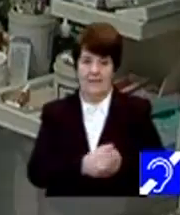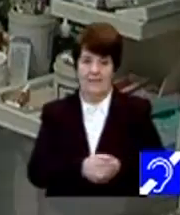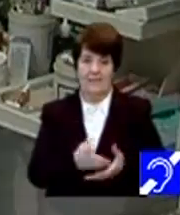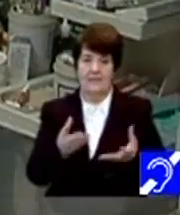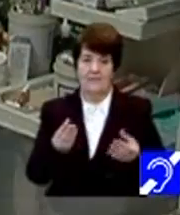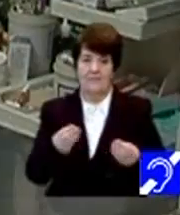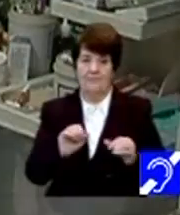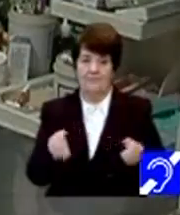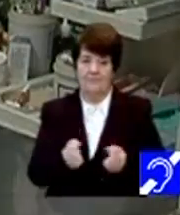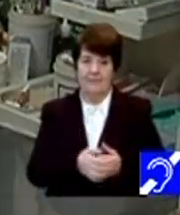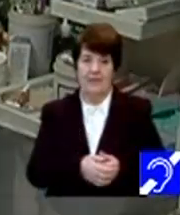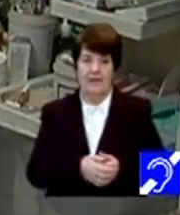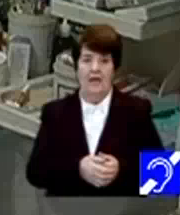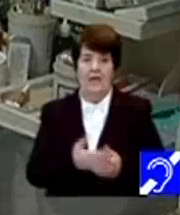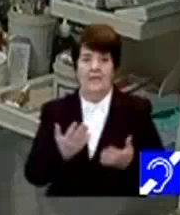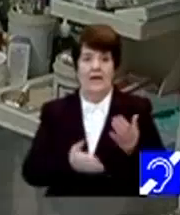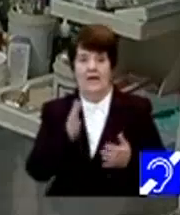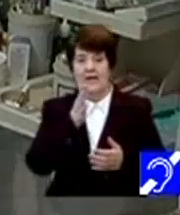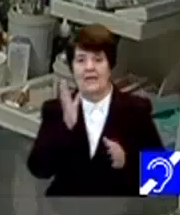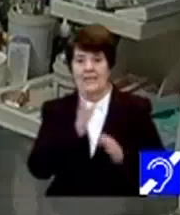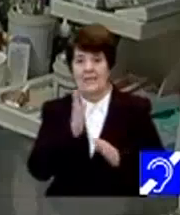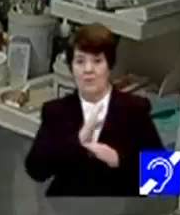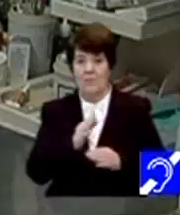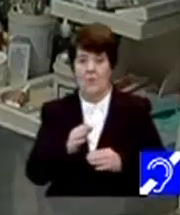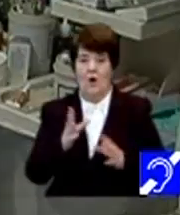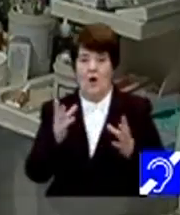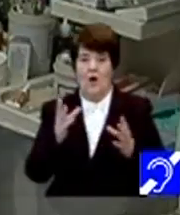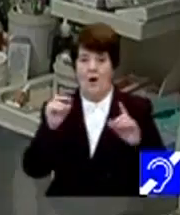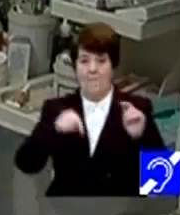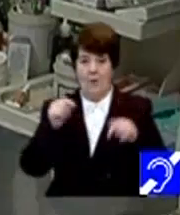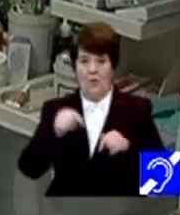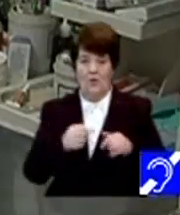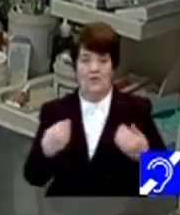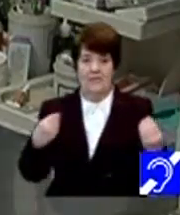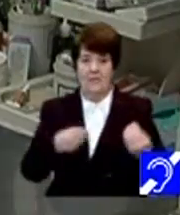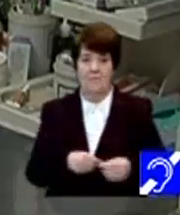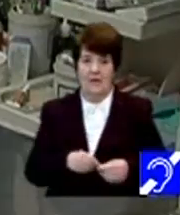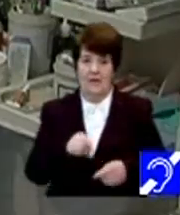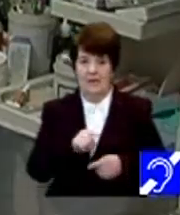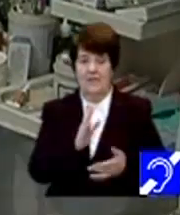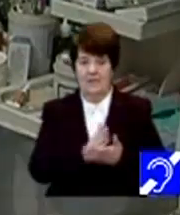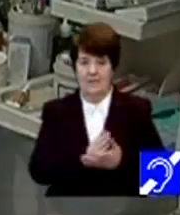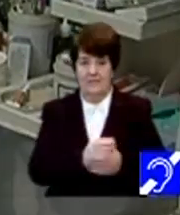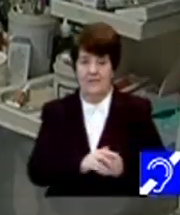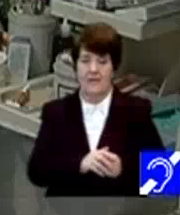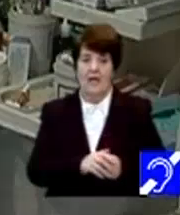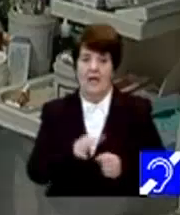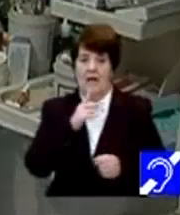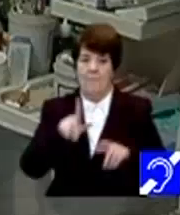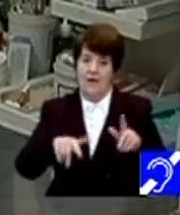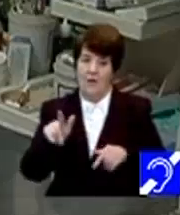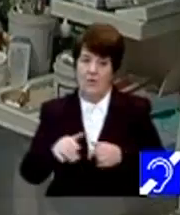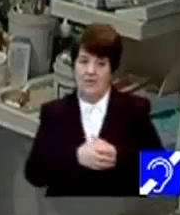reprezintă umiditatea, adică pe noi ne interesează, spre exemplu, dacă timpul ploios mai mult să îmbrăcăm câinii, din ce cauză că ei de obicei sunt spălați